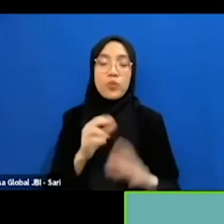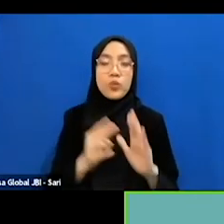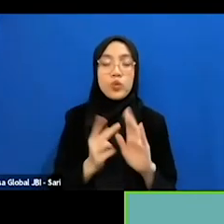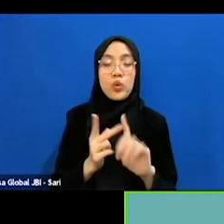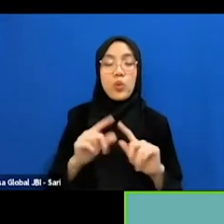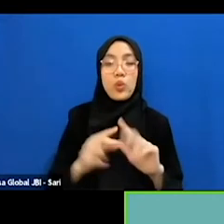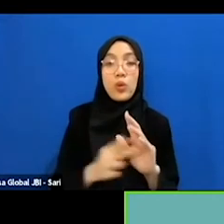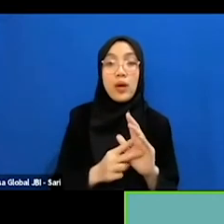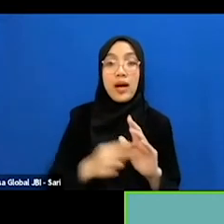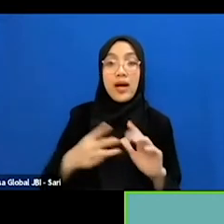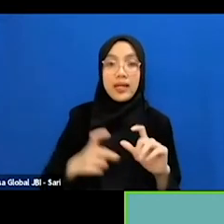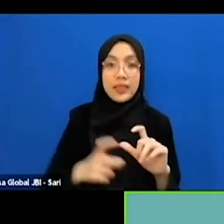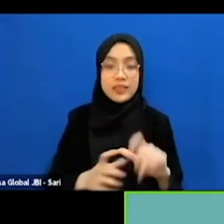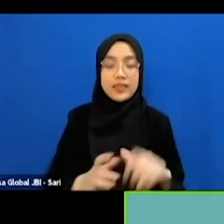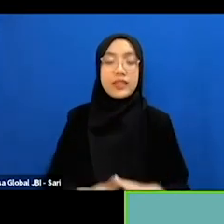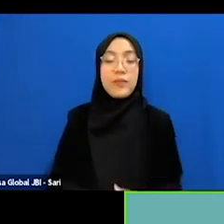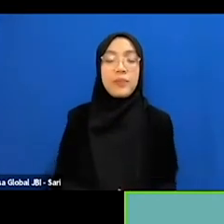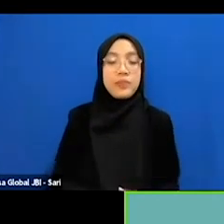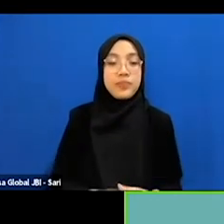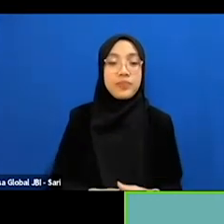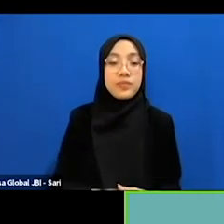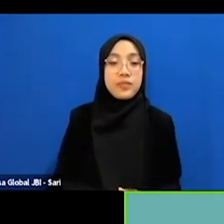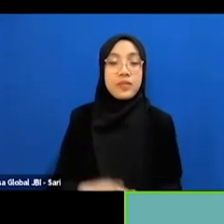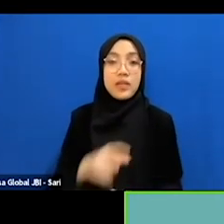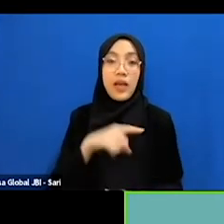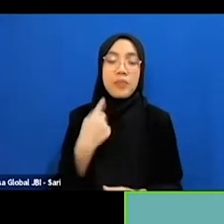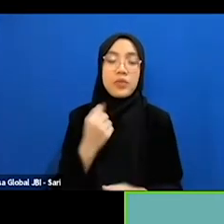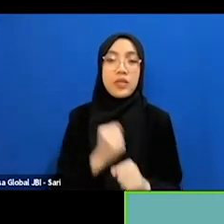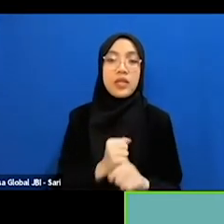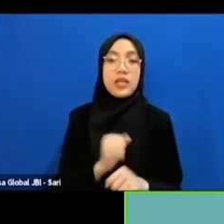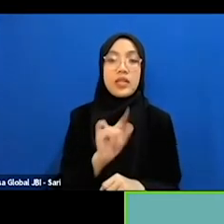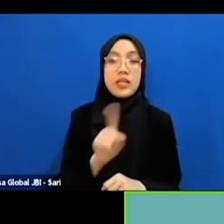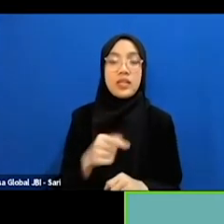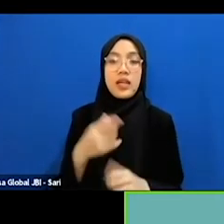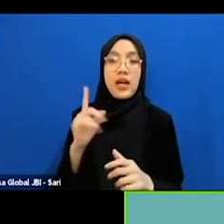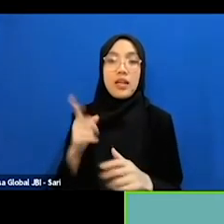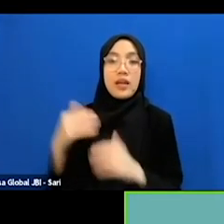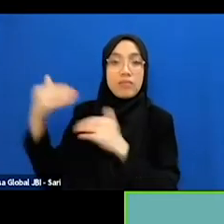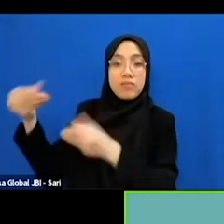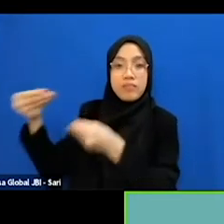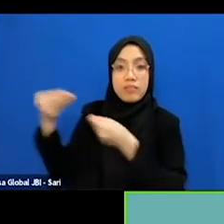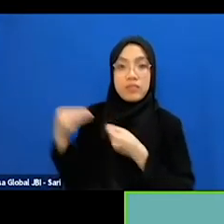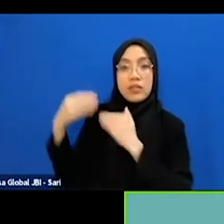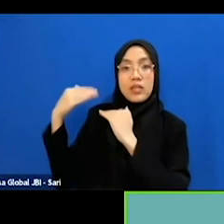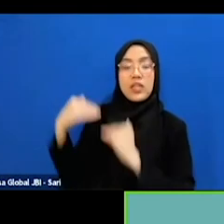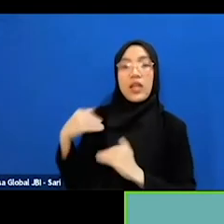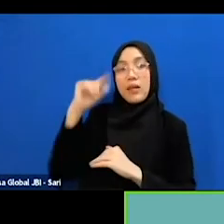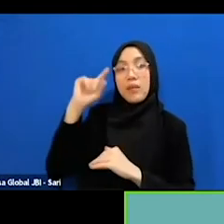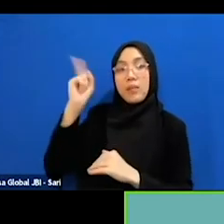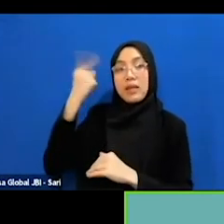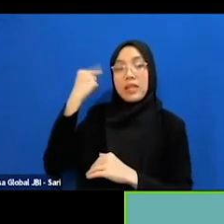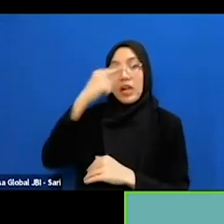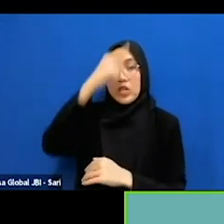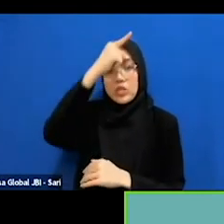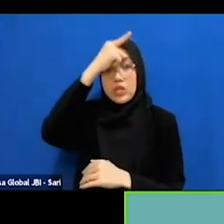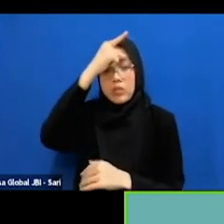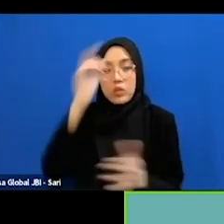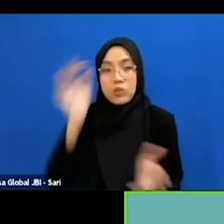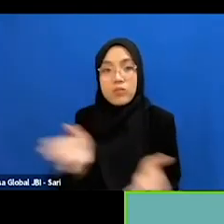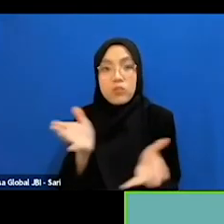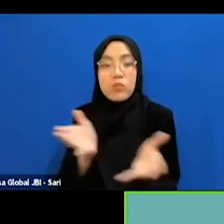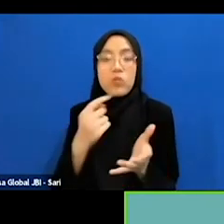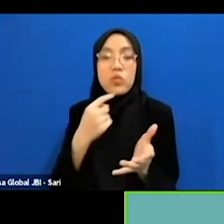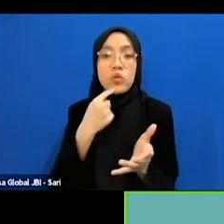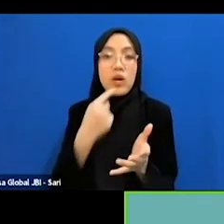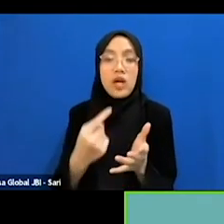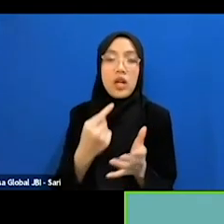mungkin Kebetulan kami digeser juga mendapat semacam amanat dari pemerintah Jerman untuk mendorong subscene.com Samsung dan